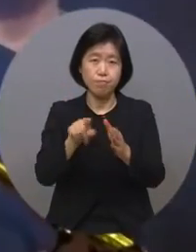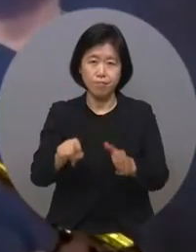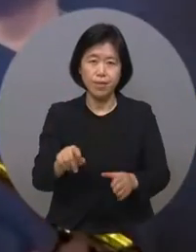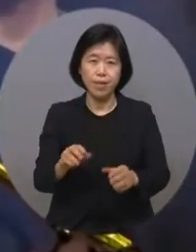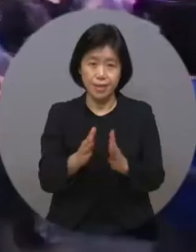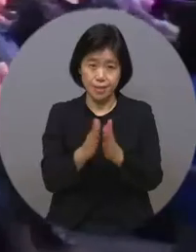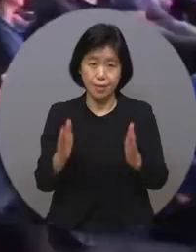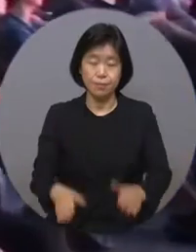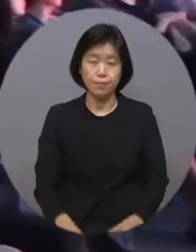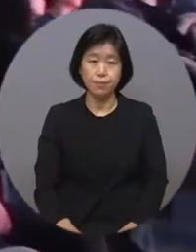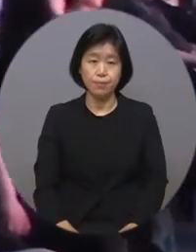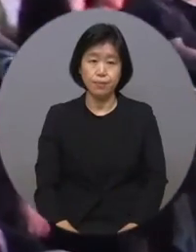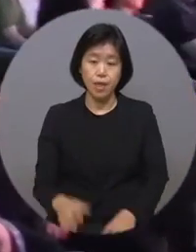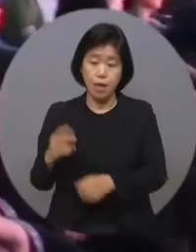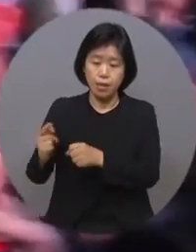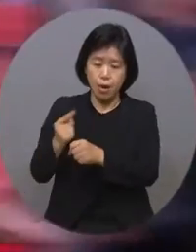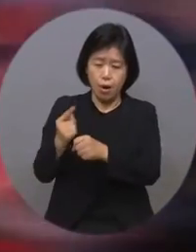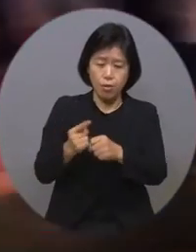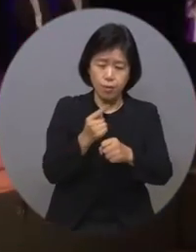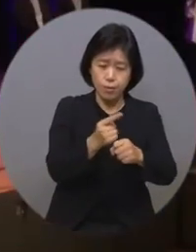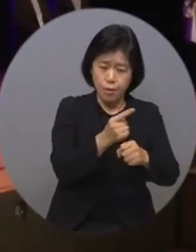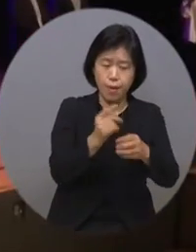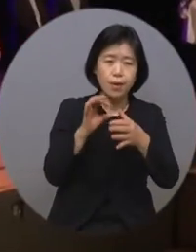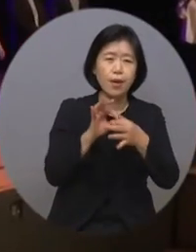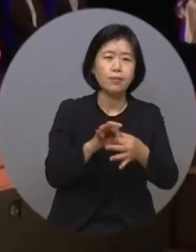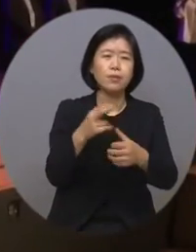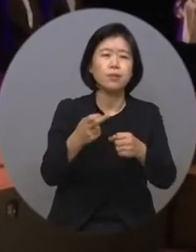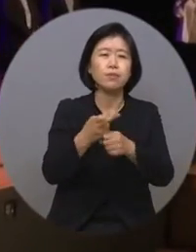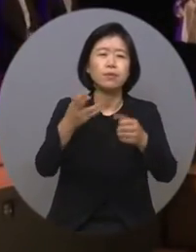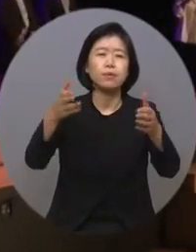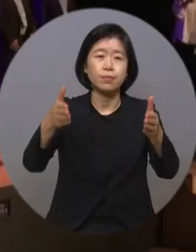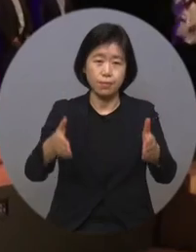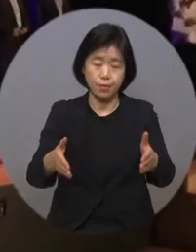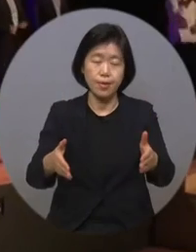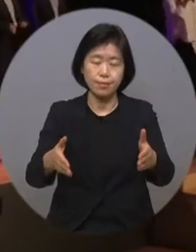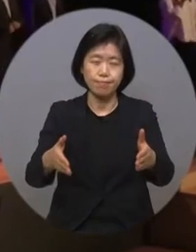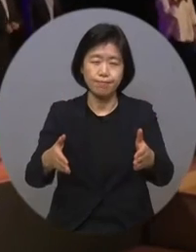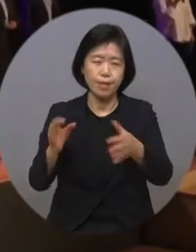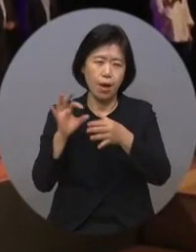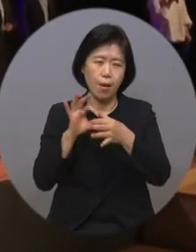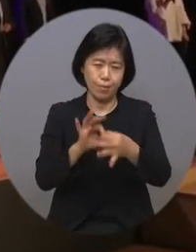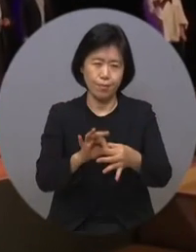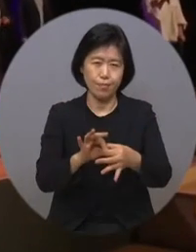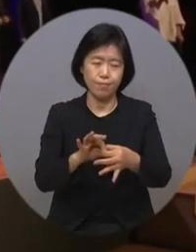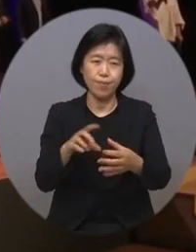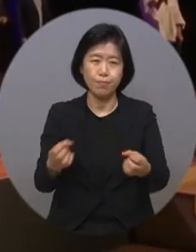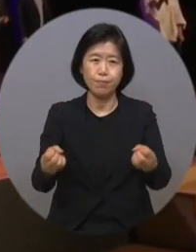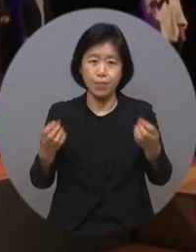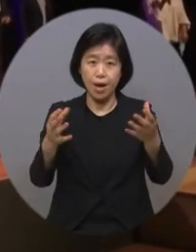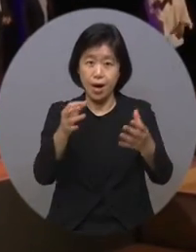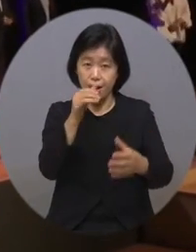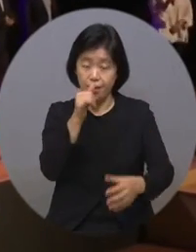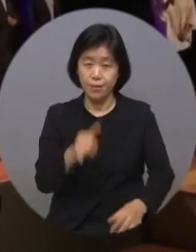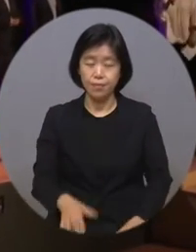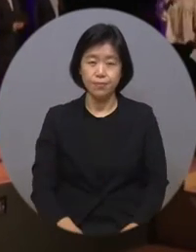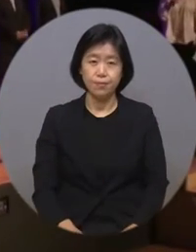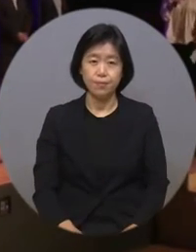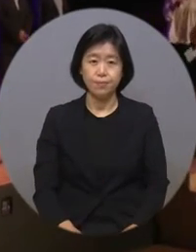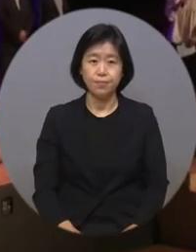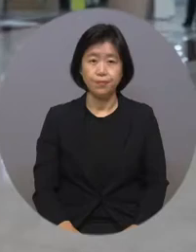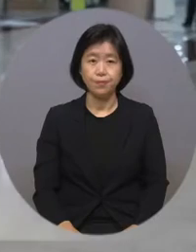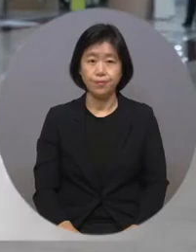거르지 않고 해를 더한 12년의 전통이 쌓여 국내 최대 규모의 시민주도 평화문화제로 자리 잡게